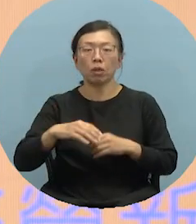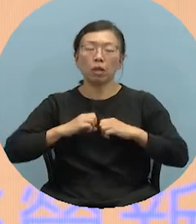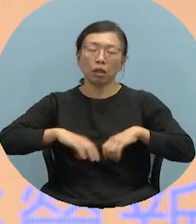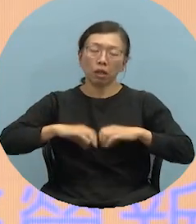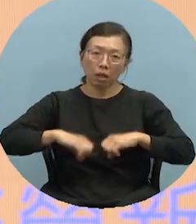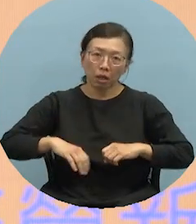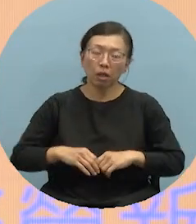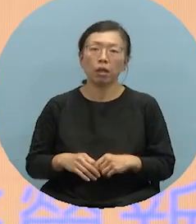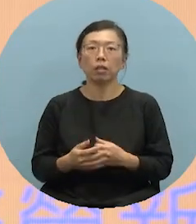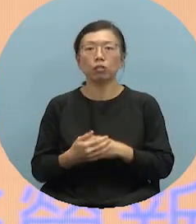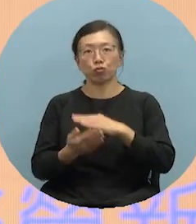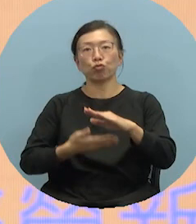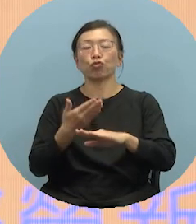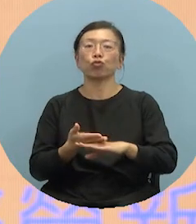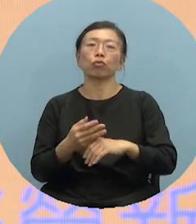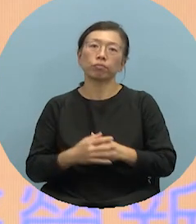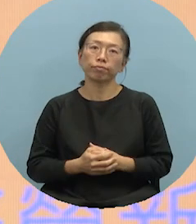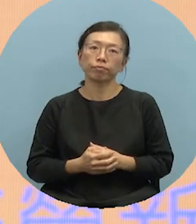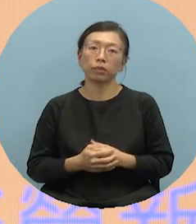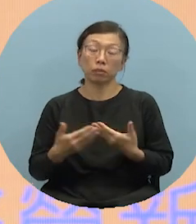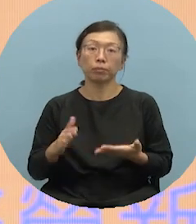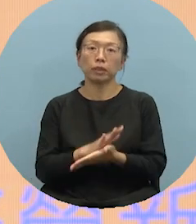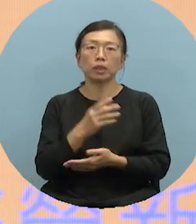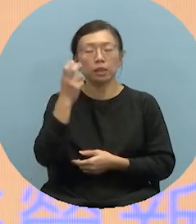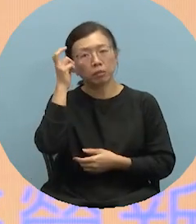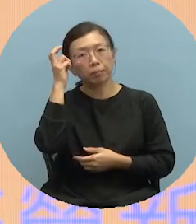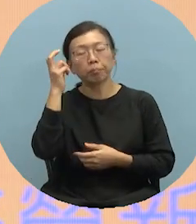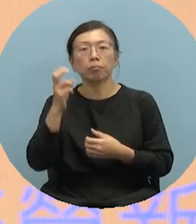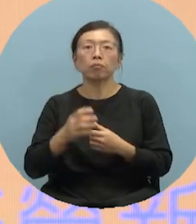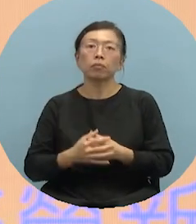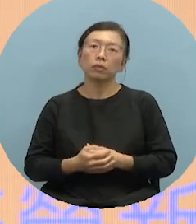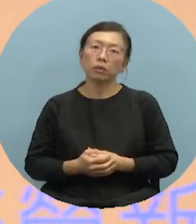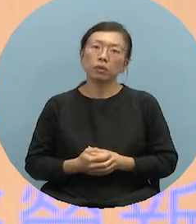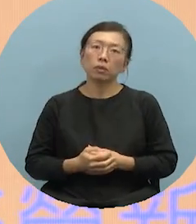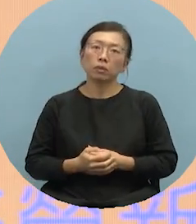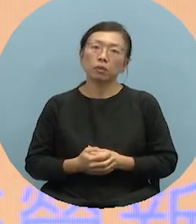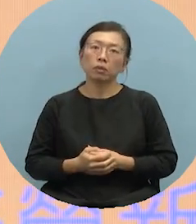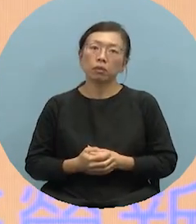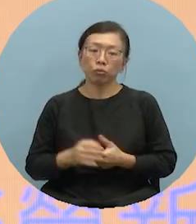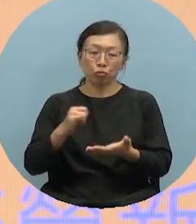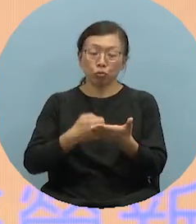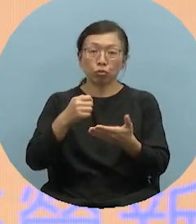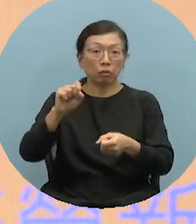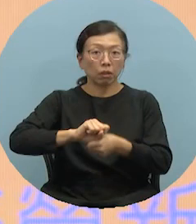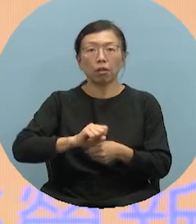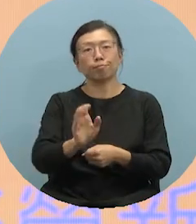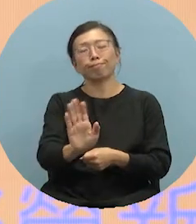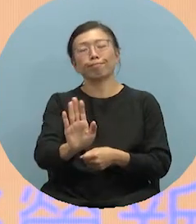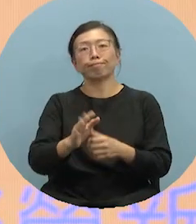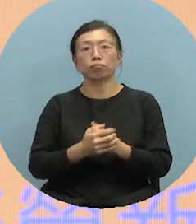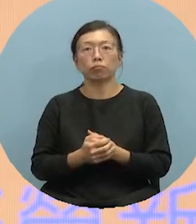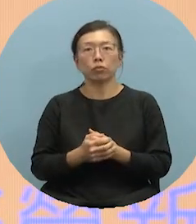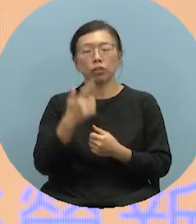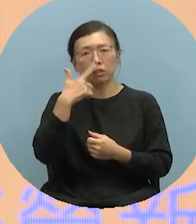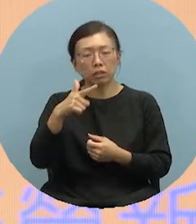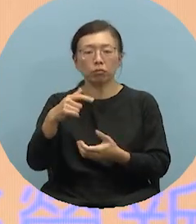元。咁所以今年咧就考慮落嚟咧，我哋覺得咧就唔係一個加税嘅時候。至於開徵新税種